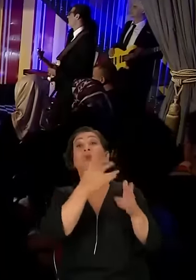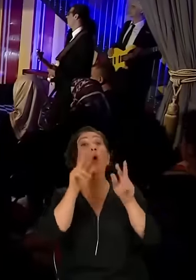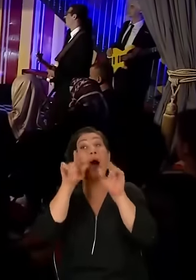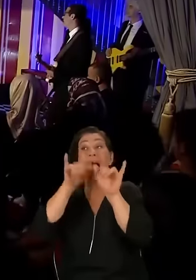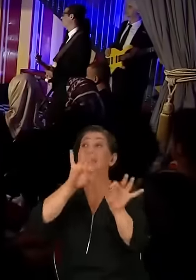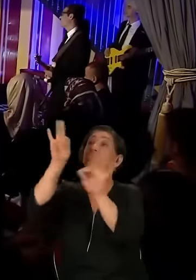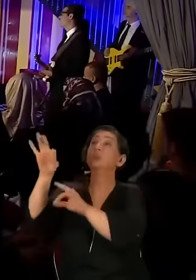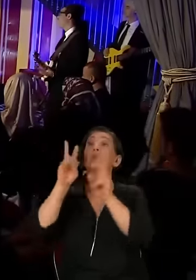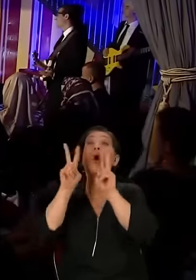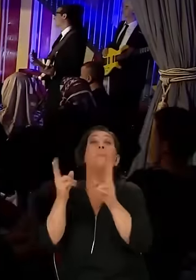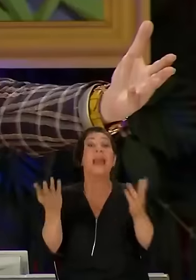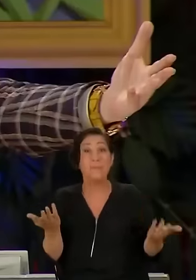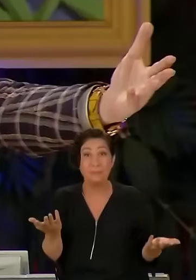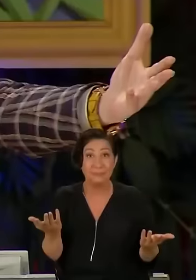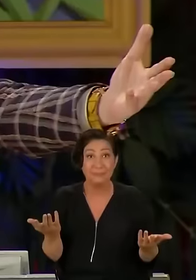görmeyelim?